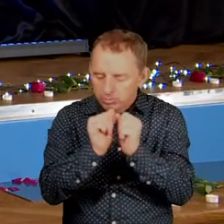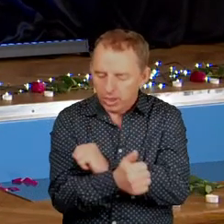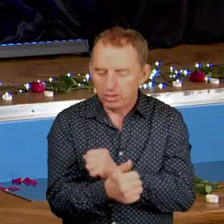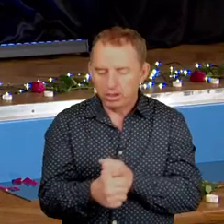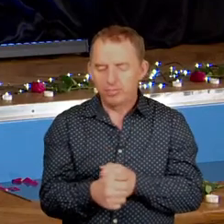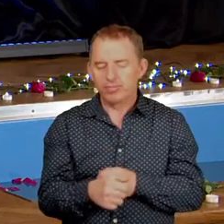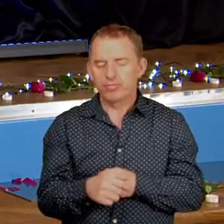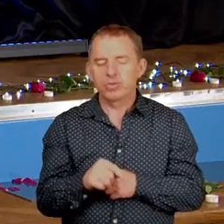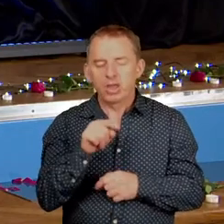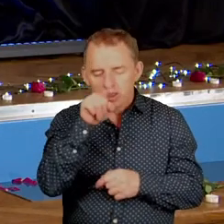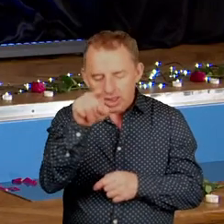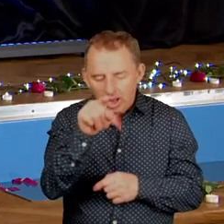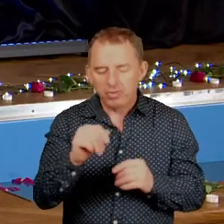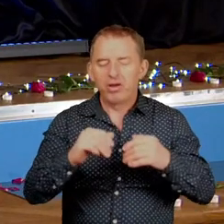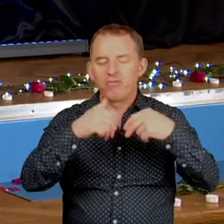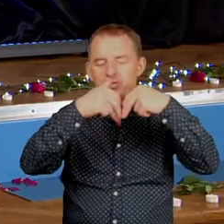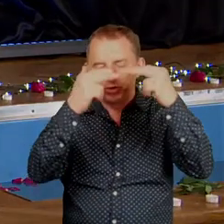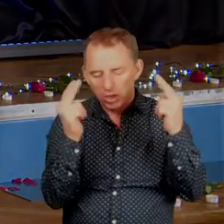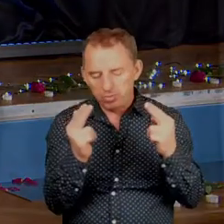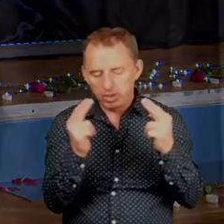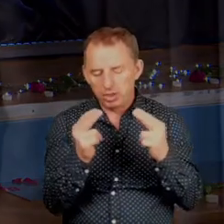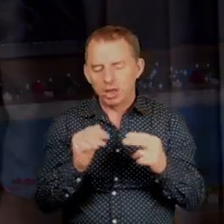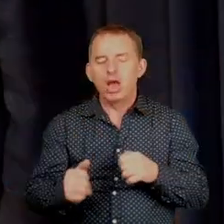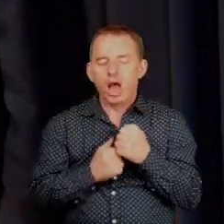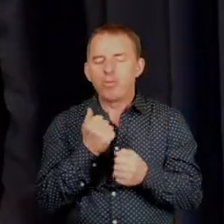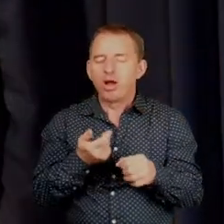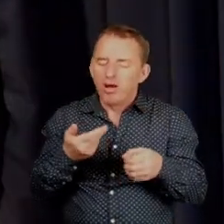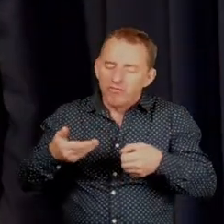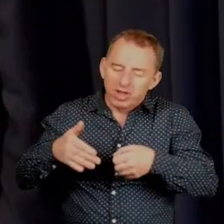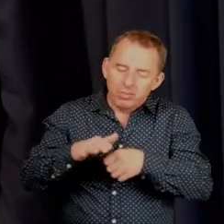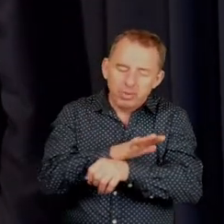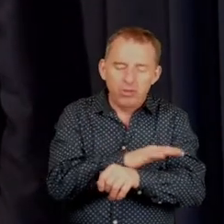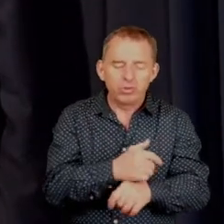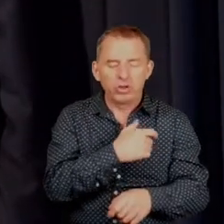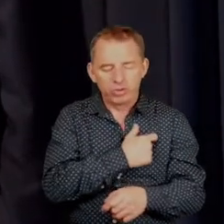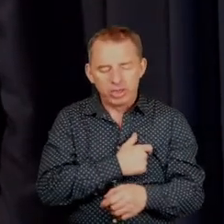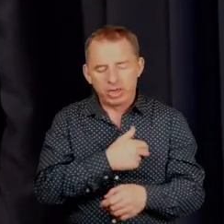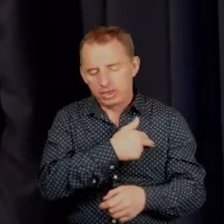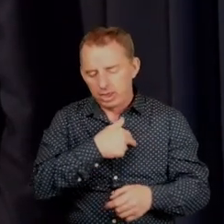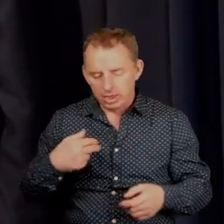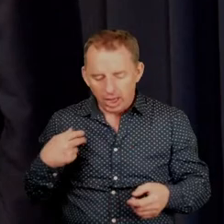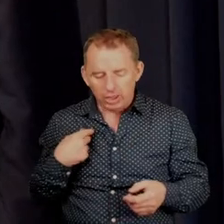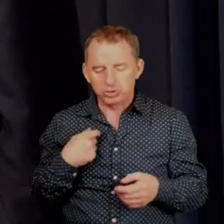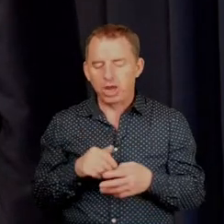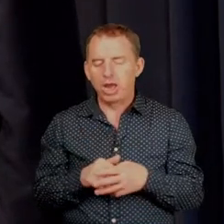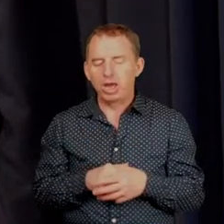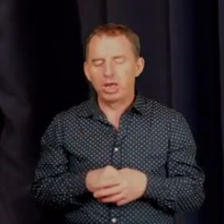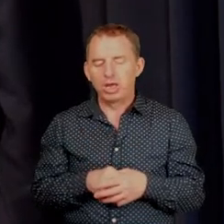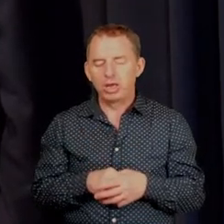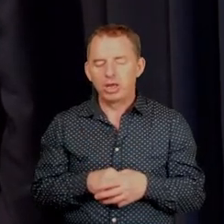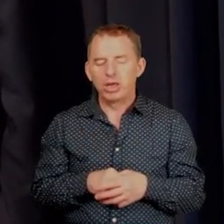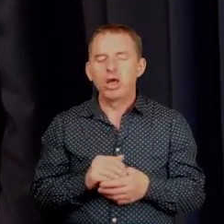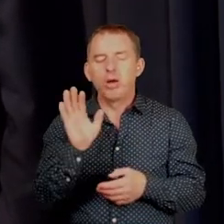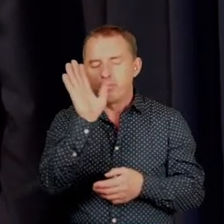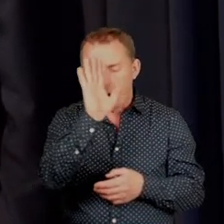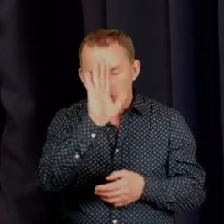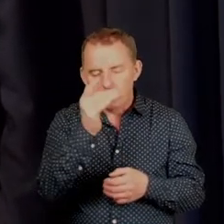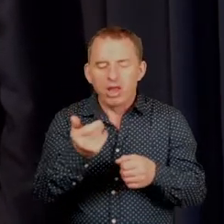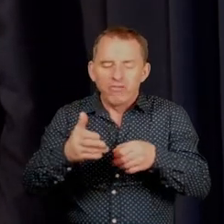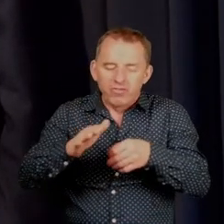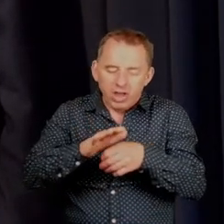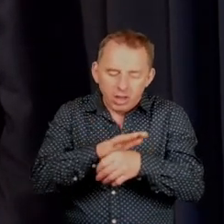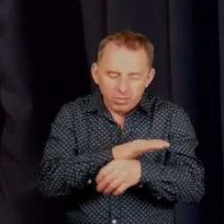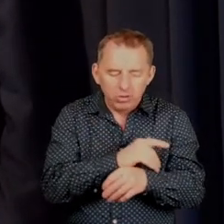Dom w niebie. Fill our hearts. Aby wypełnił nasze serca. And Lord, keep us filled with hope. Boże, wypełnij